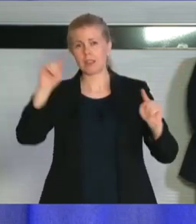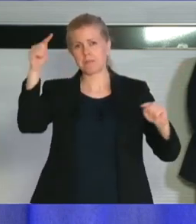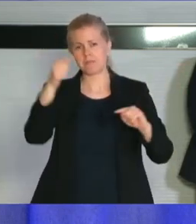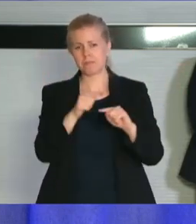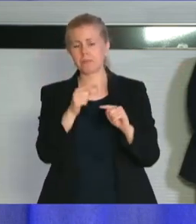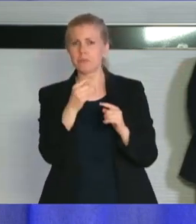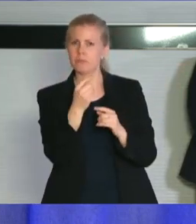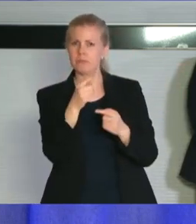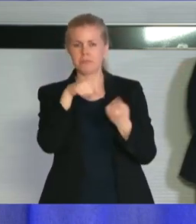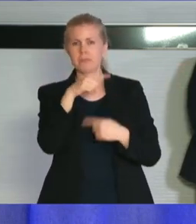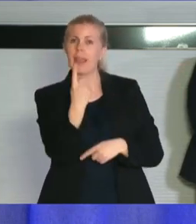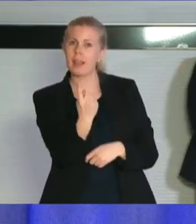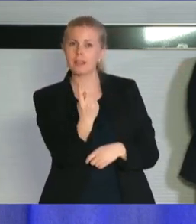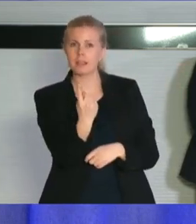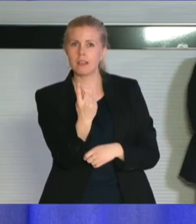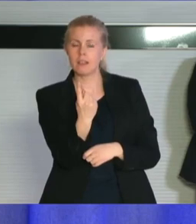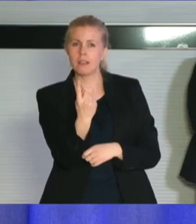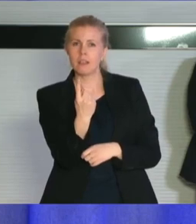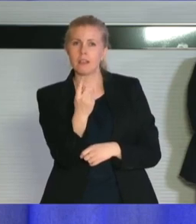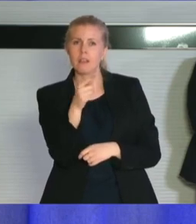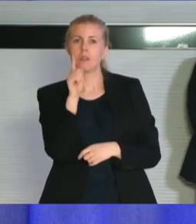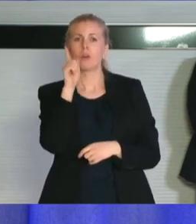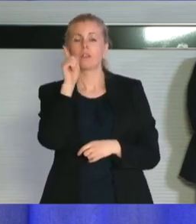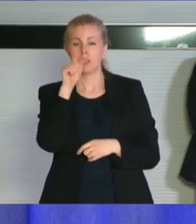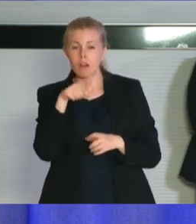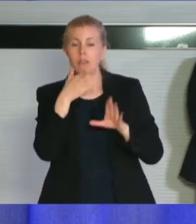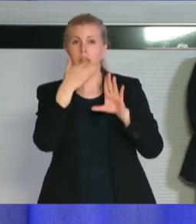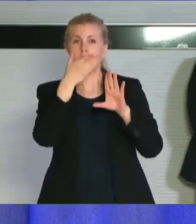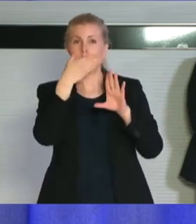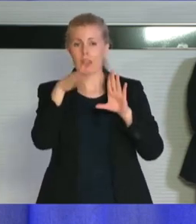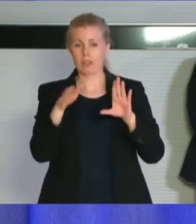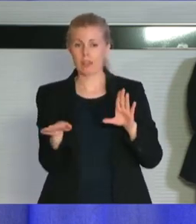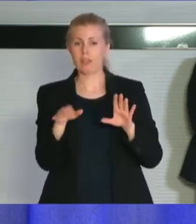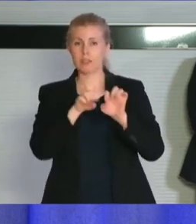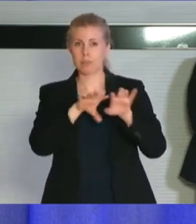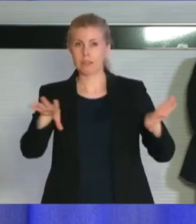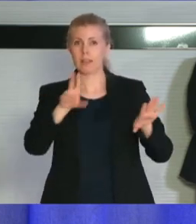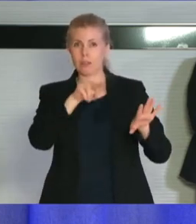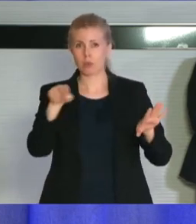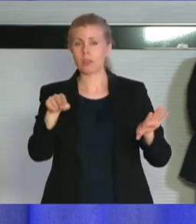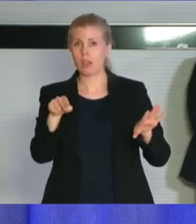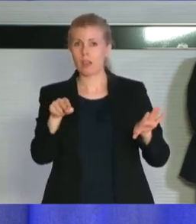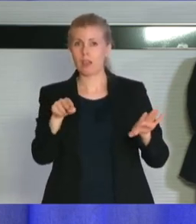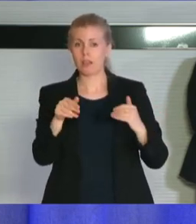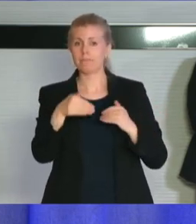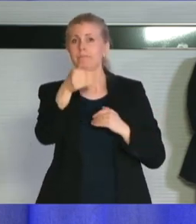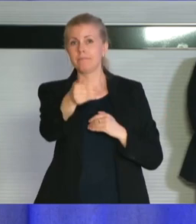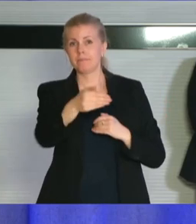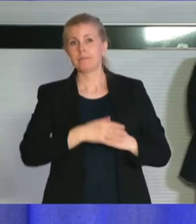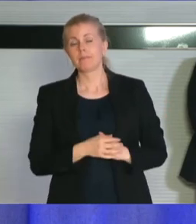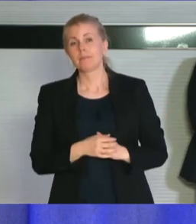en situasjon hvor vi kanskje kan si at vi faktisk klarer å få vekk smitten i Norge. Og det er